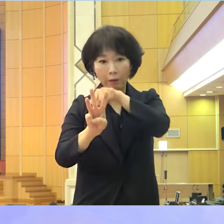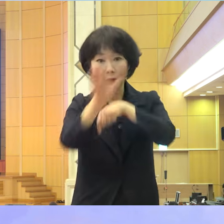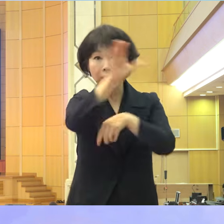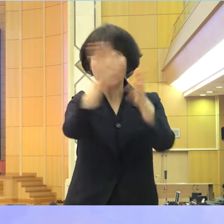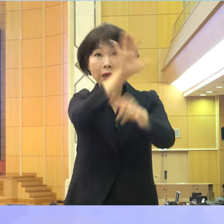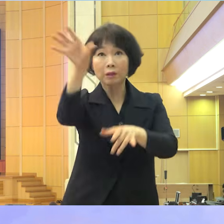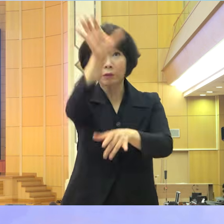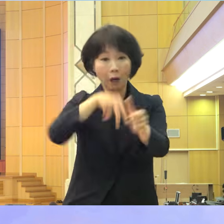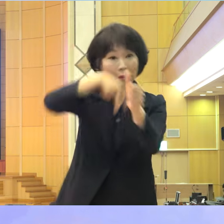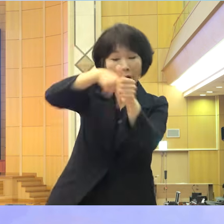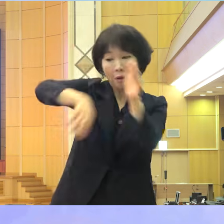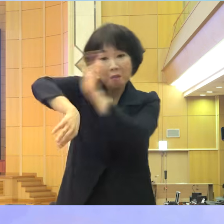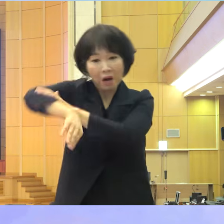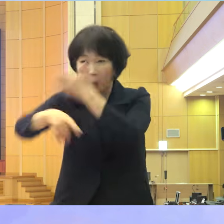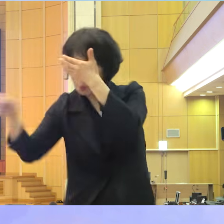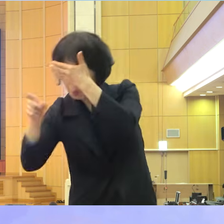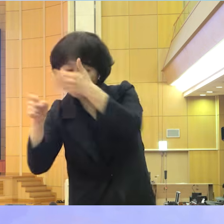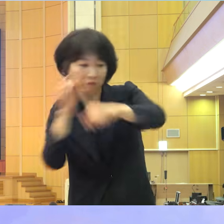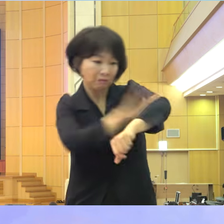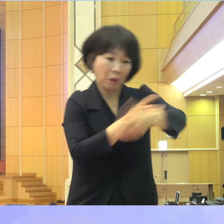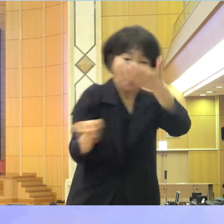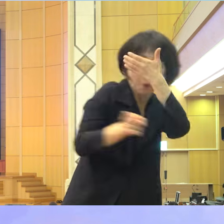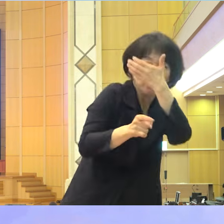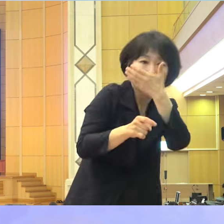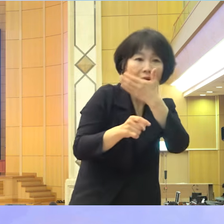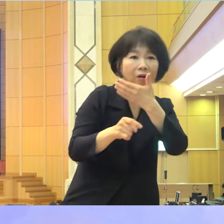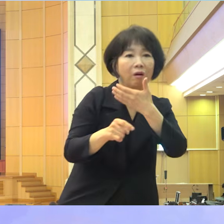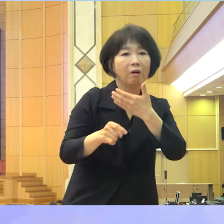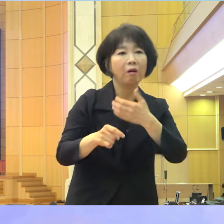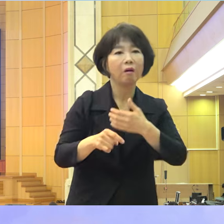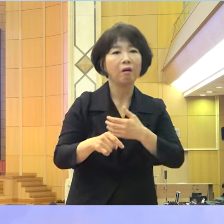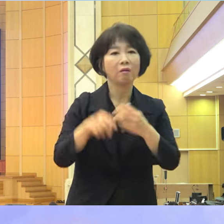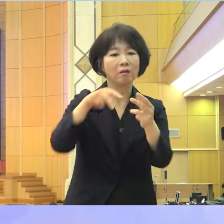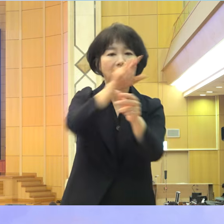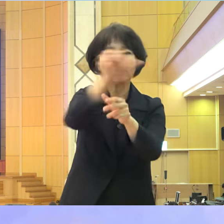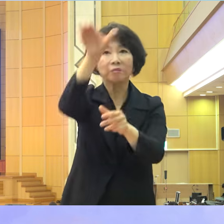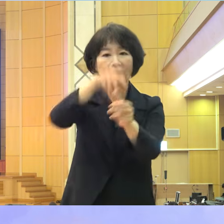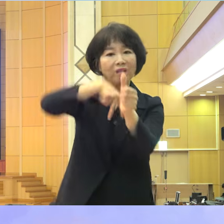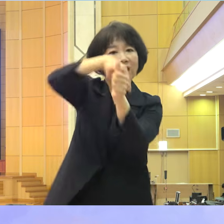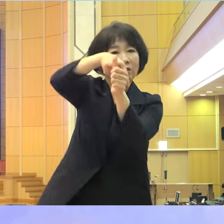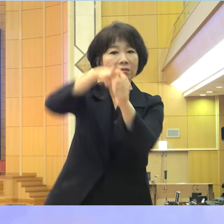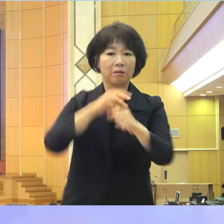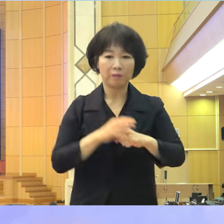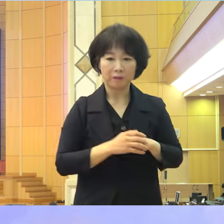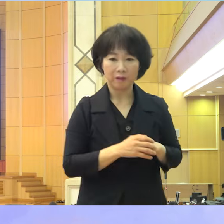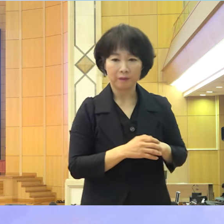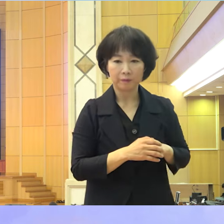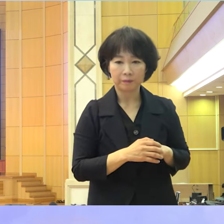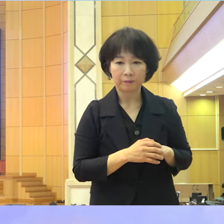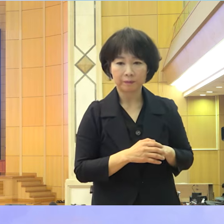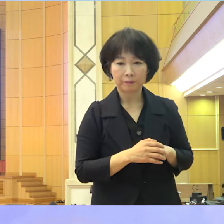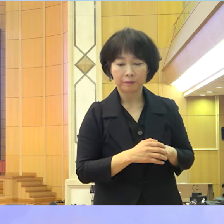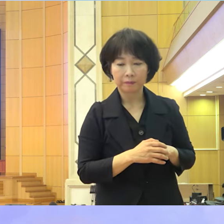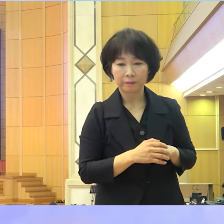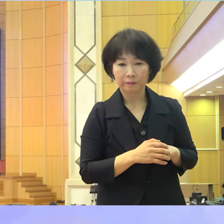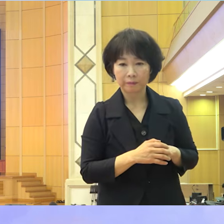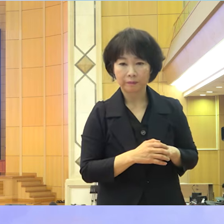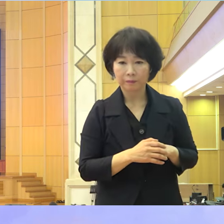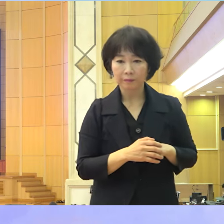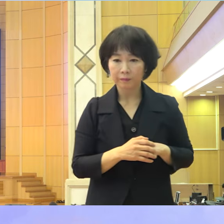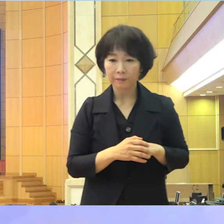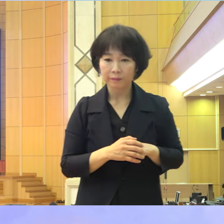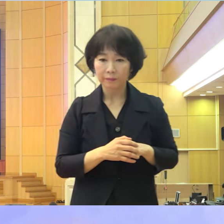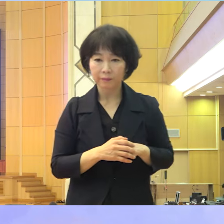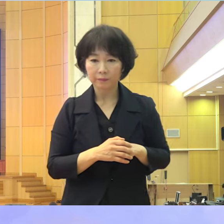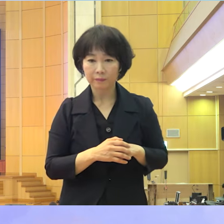똑같으니까 두 강도. 이게 인간 세자예요. 인간 세자. 인간 세자. 그리고 밑에 보면